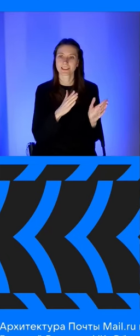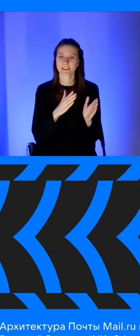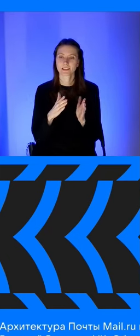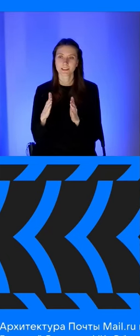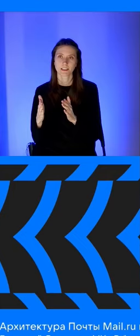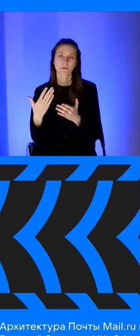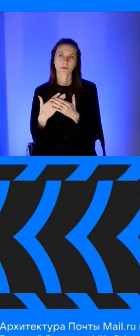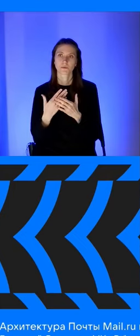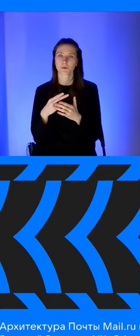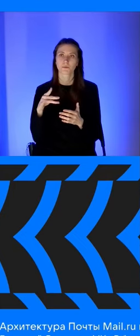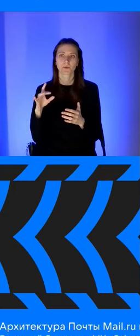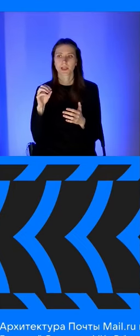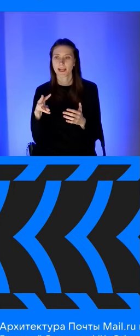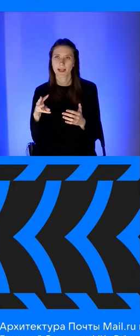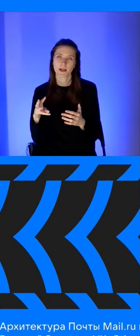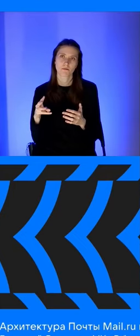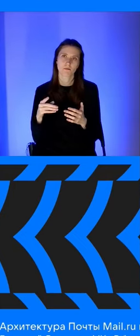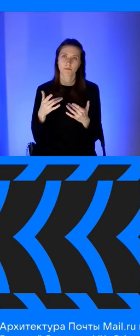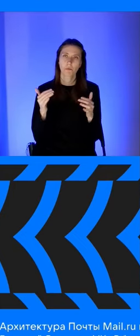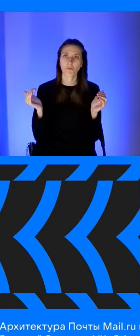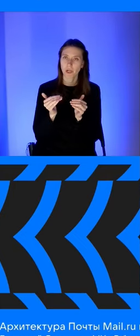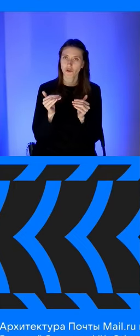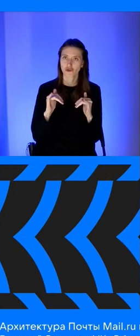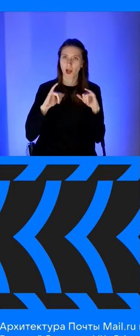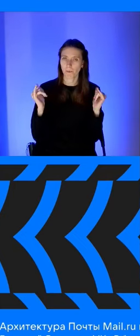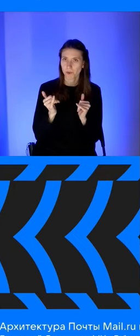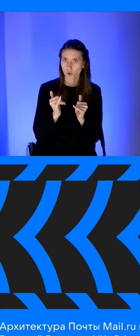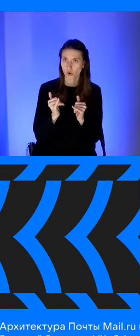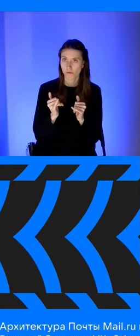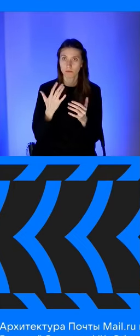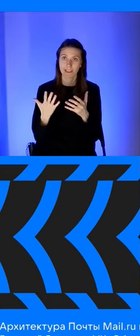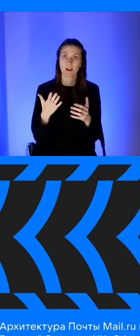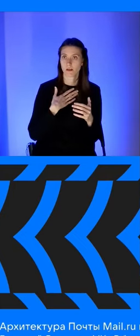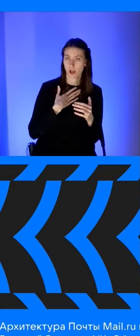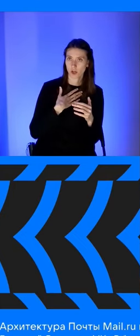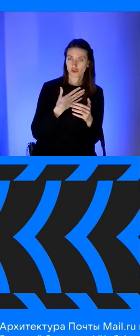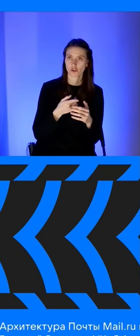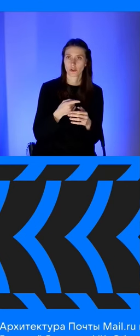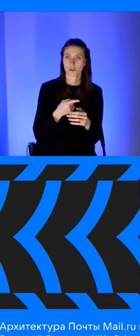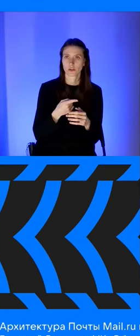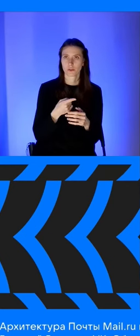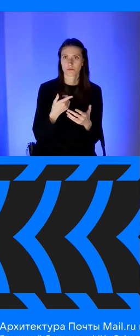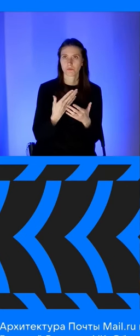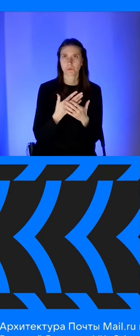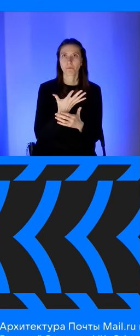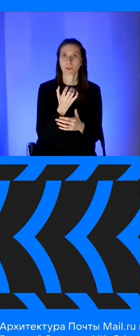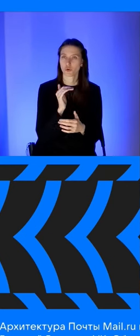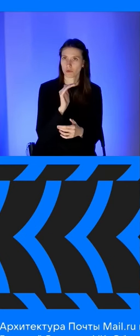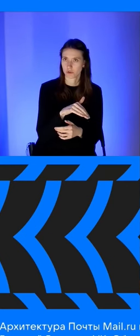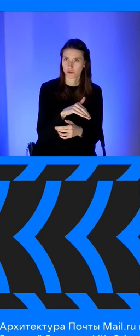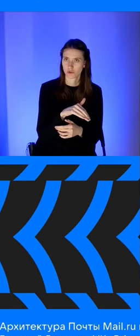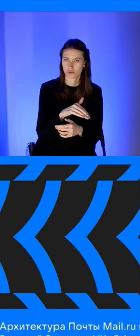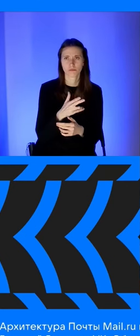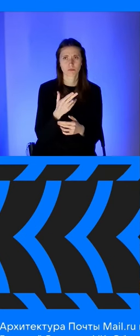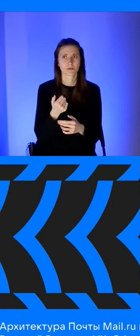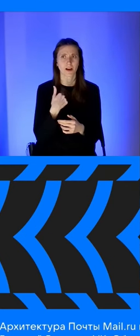ставится on-prem, ну, то есть, типа, меньшего объема, не знаю, там, не на наши 50 миллионов DAO, а там, не знаю, там, на 500 тысяч, то, да,